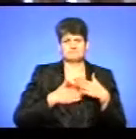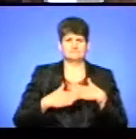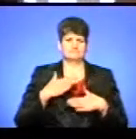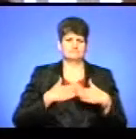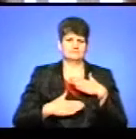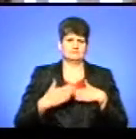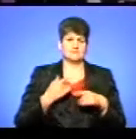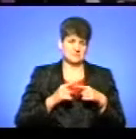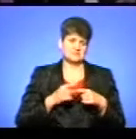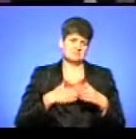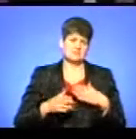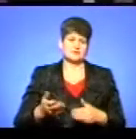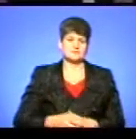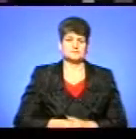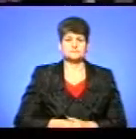за цим раді.